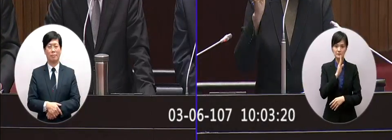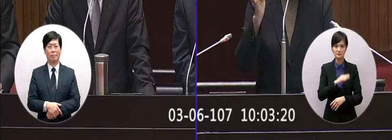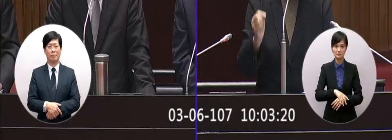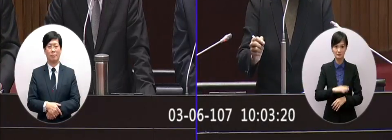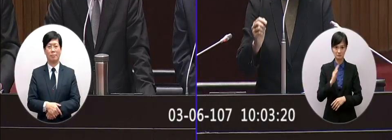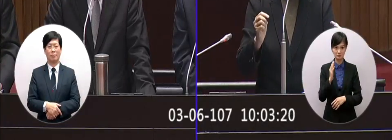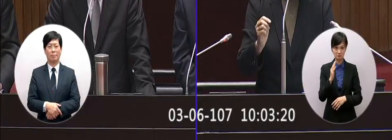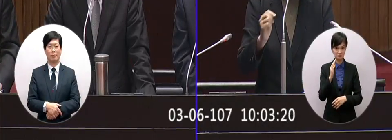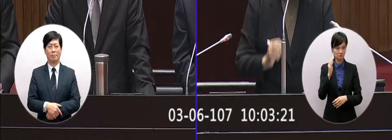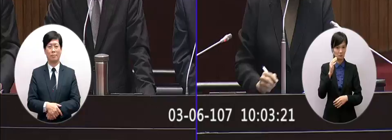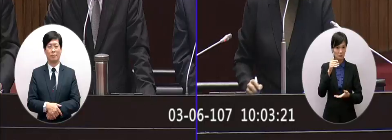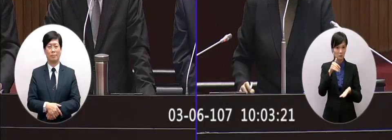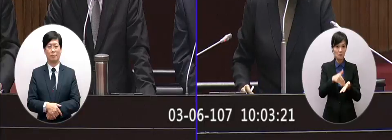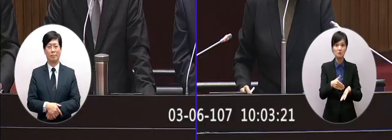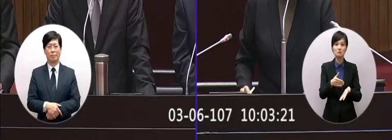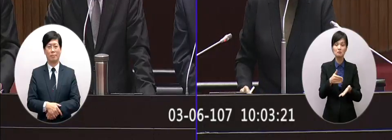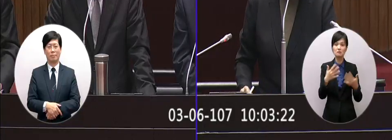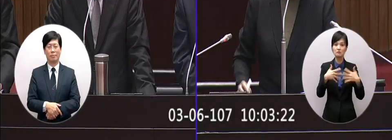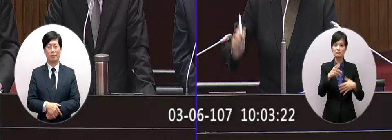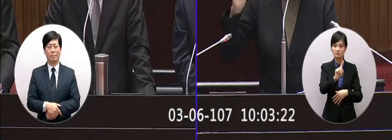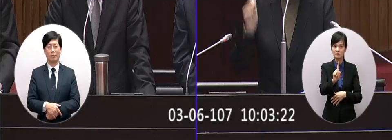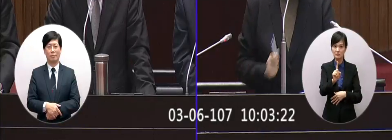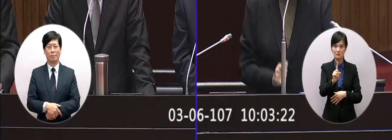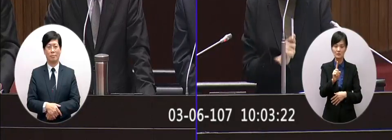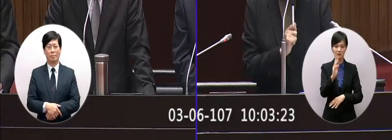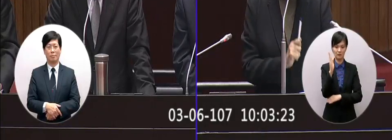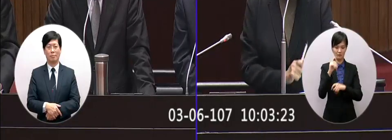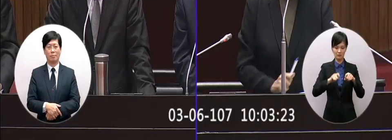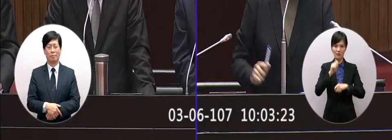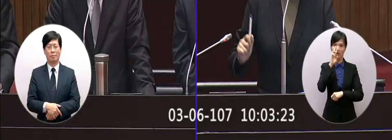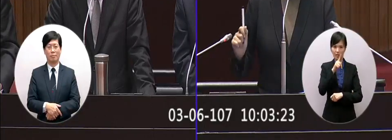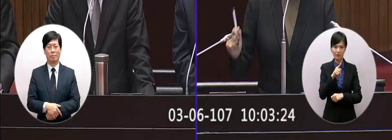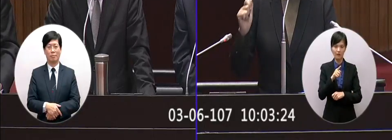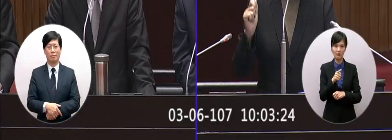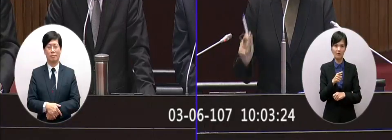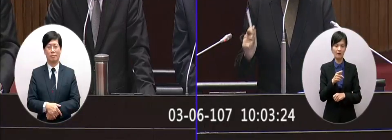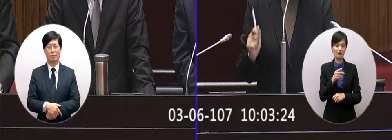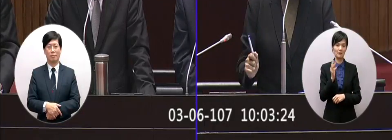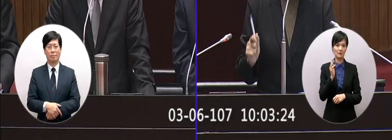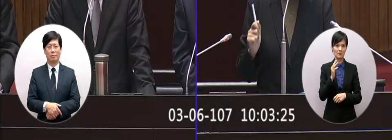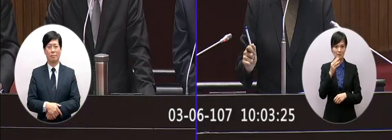误要全民来承担。院长，我再让您看一下